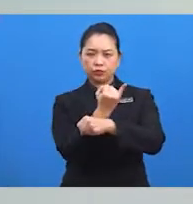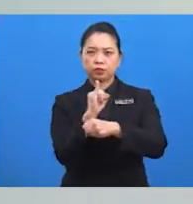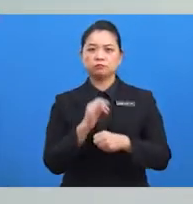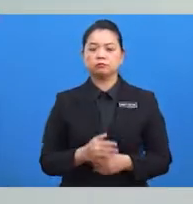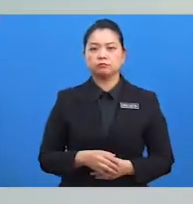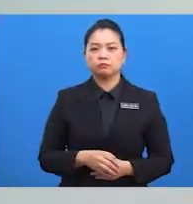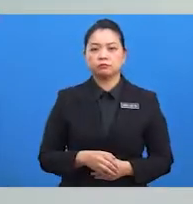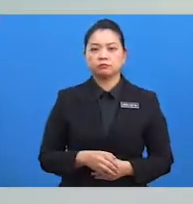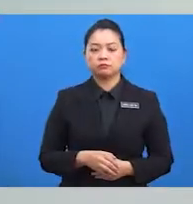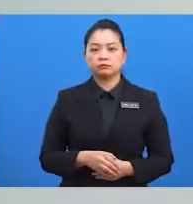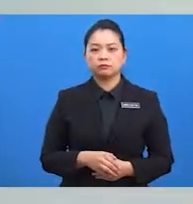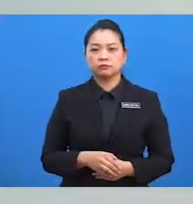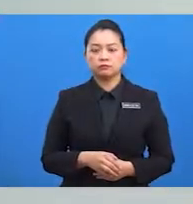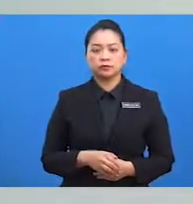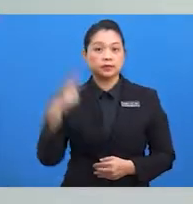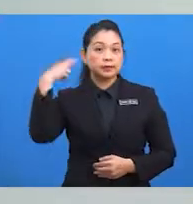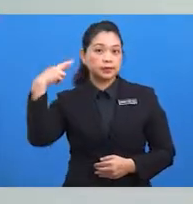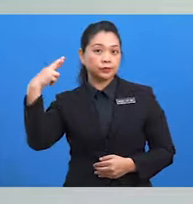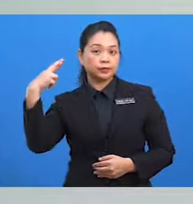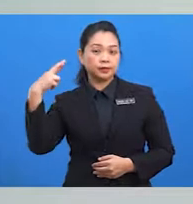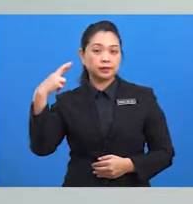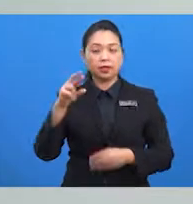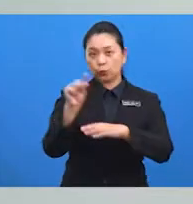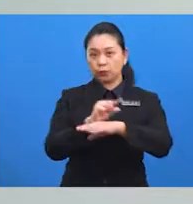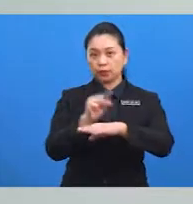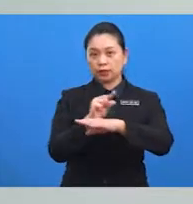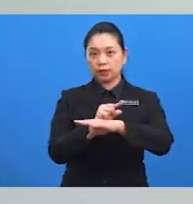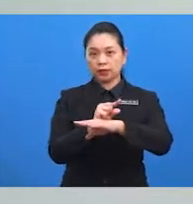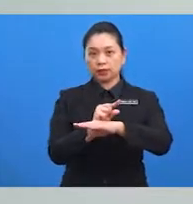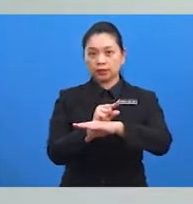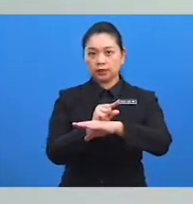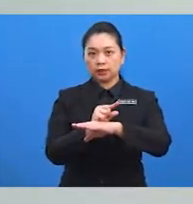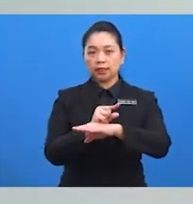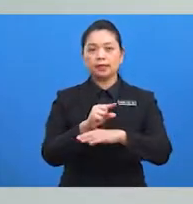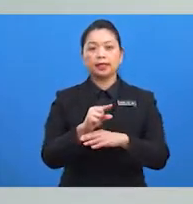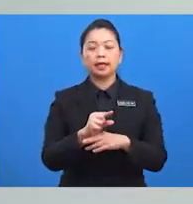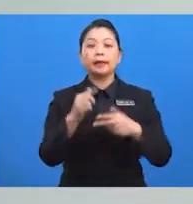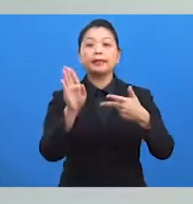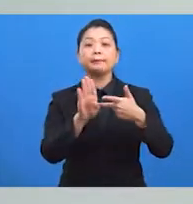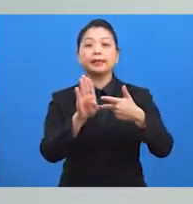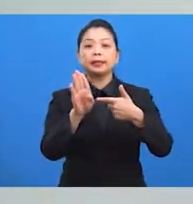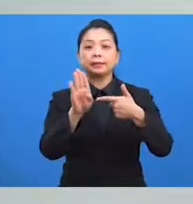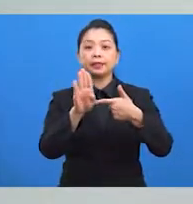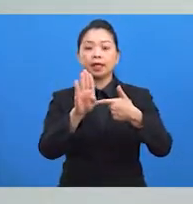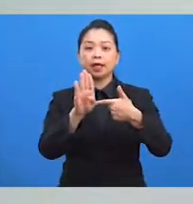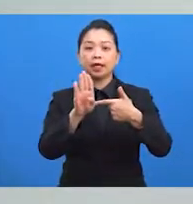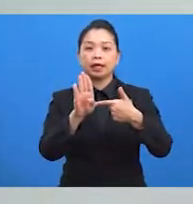DDL stopnya digunakan dalam bidang pedestrian seperti sinar beta